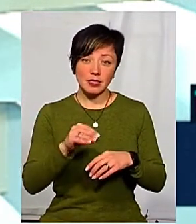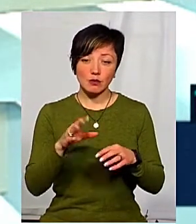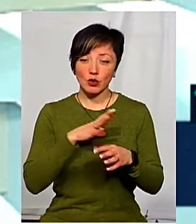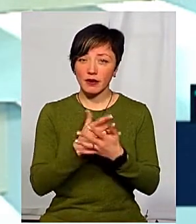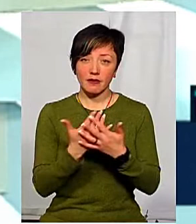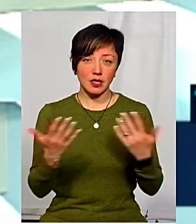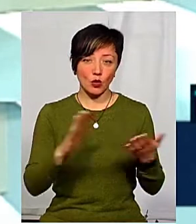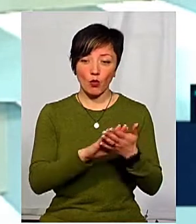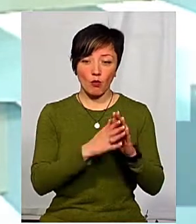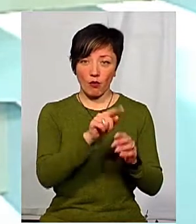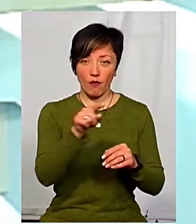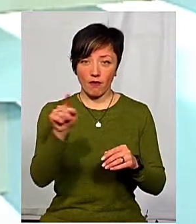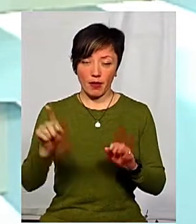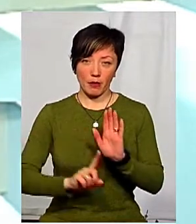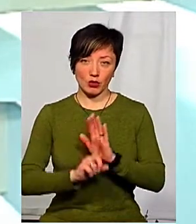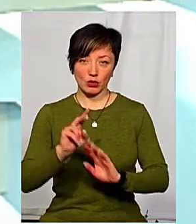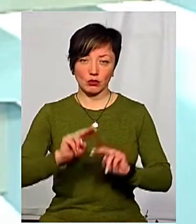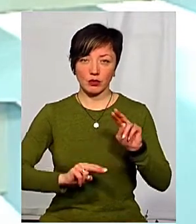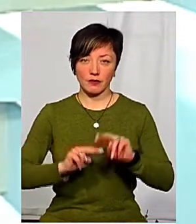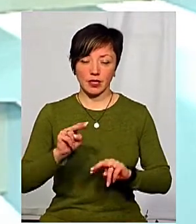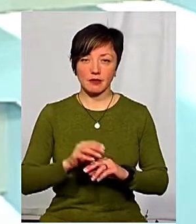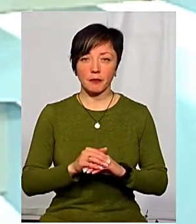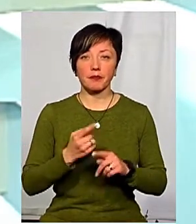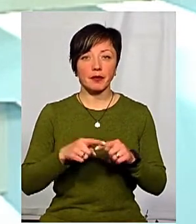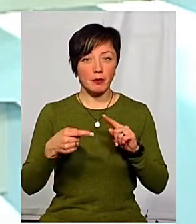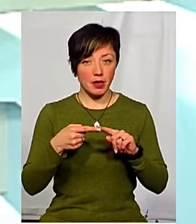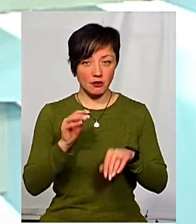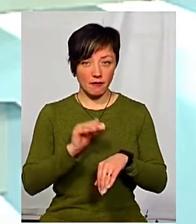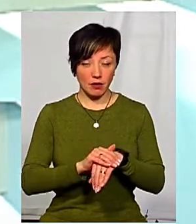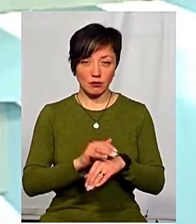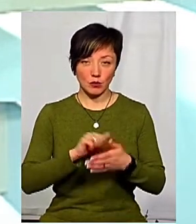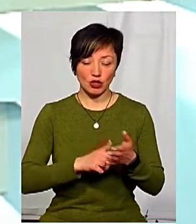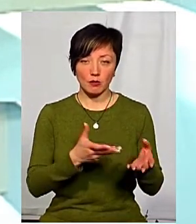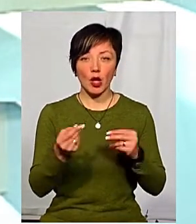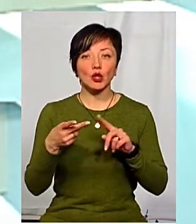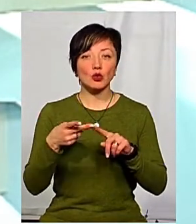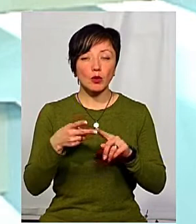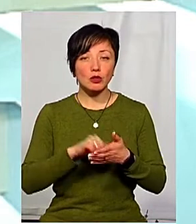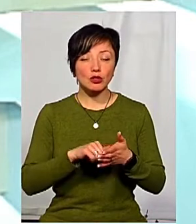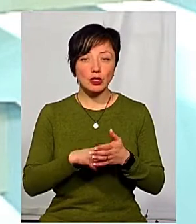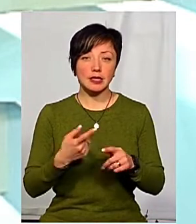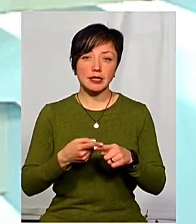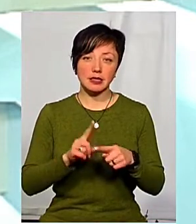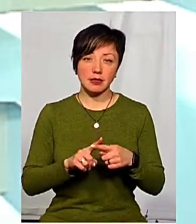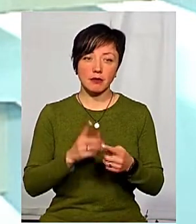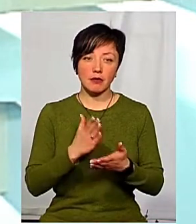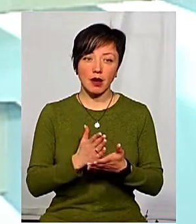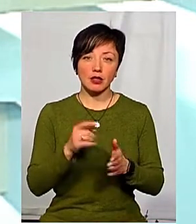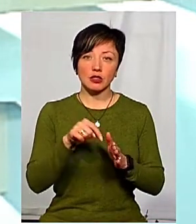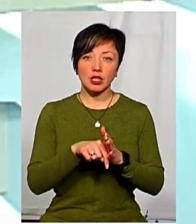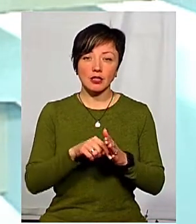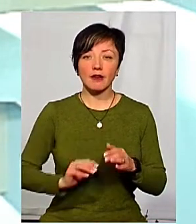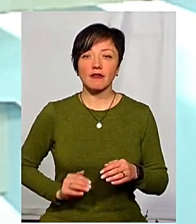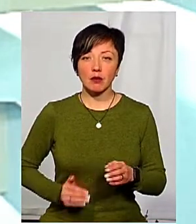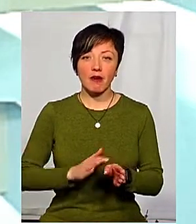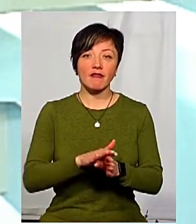були в різних умовах на початок будівництва. Це перший фактор, який вплинув. Другий фактор, звичайно, має значення